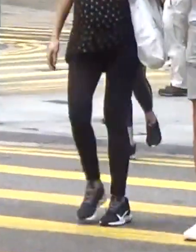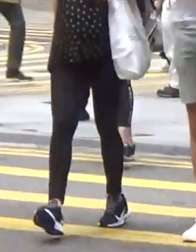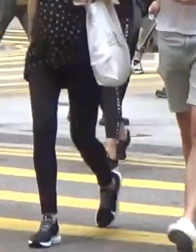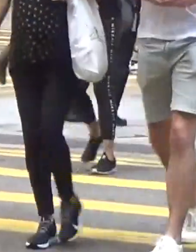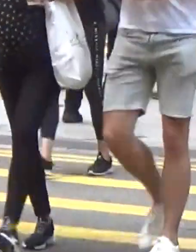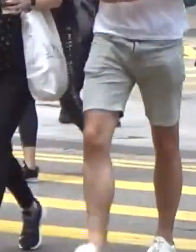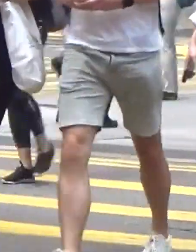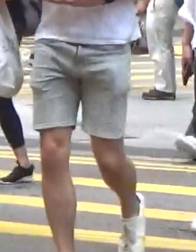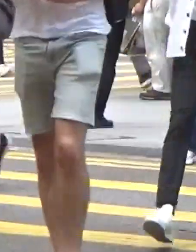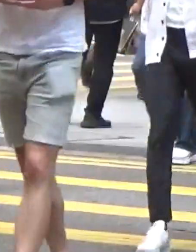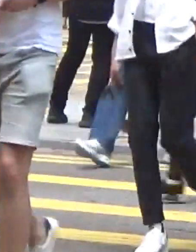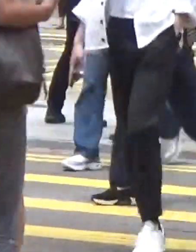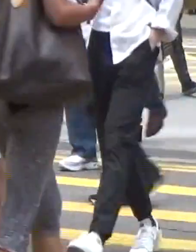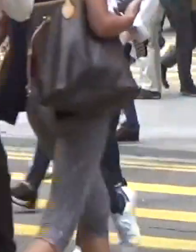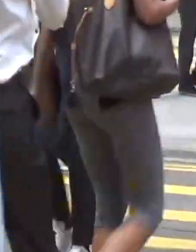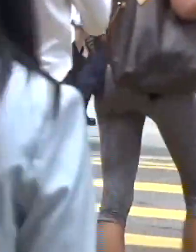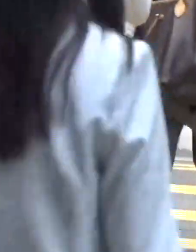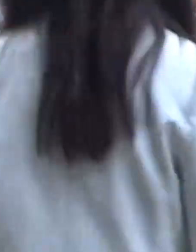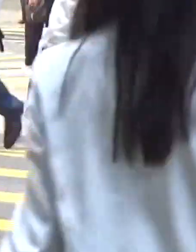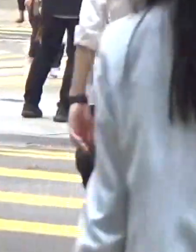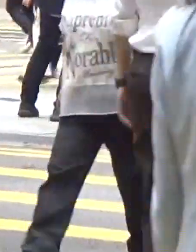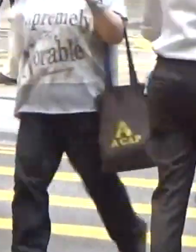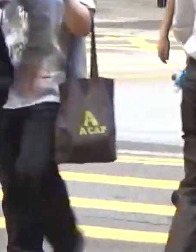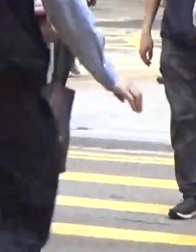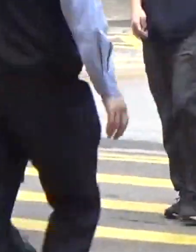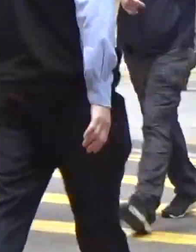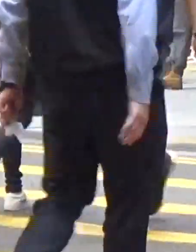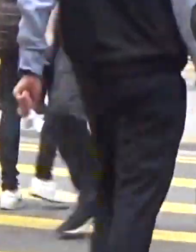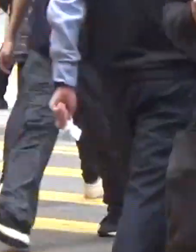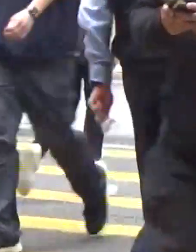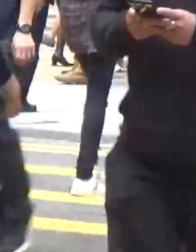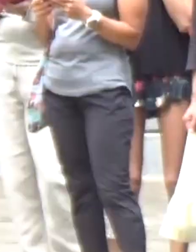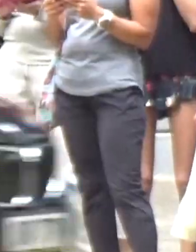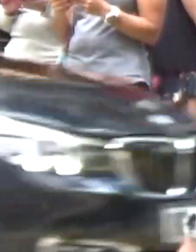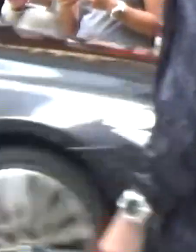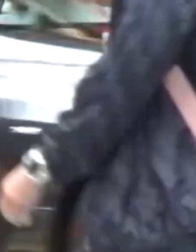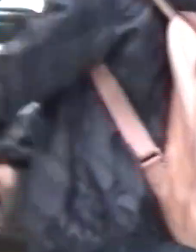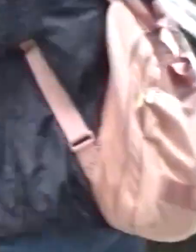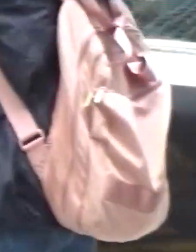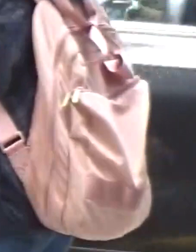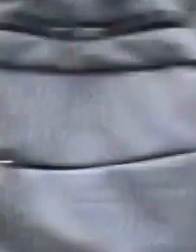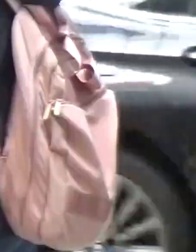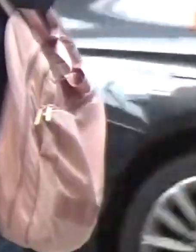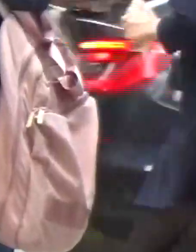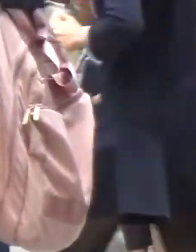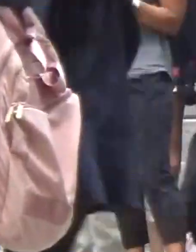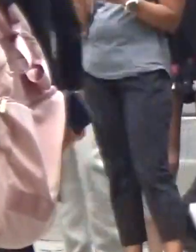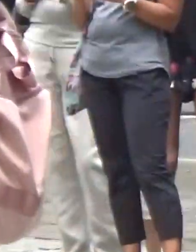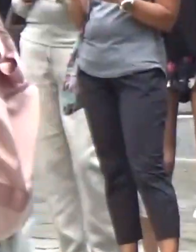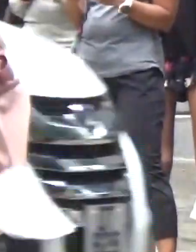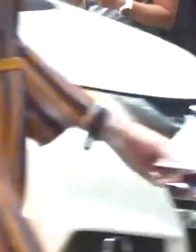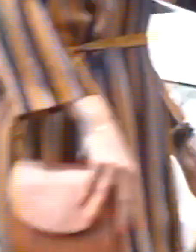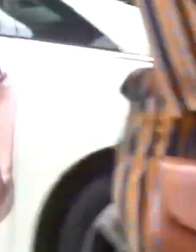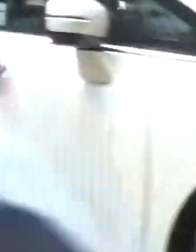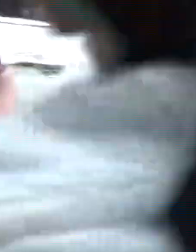嘅文職嘅，咁嗰個地盤咧就係、是、土木工程拓展處。海堤及航道維